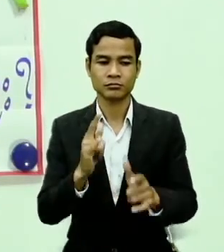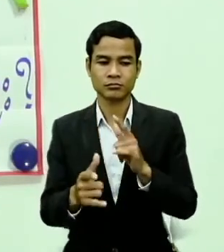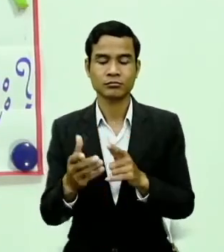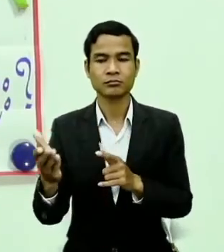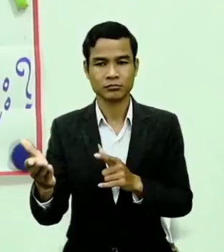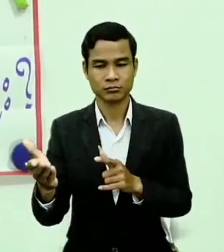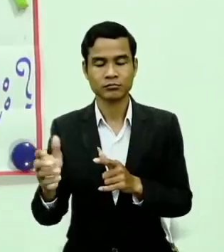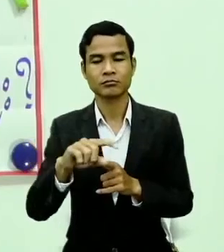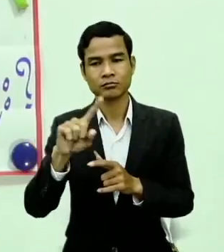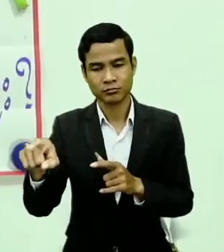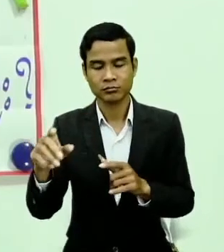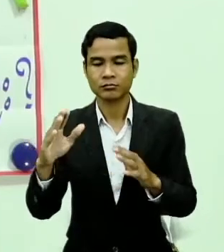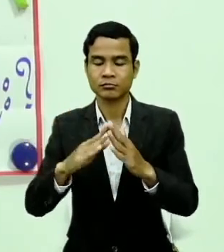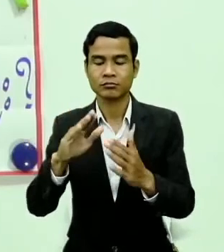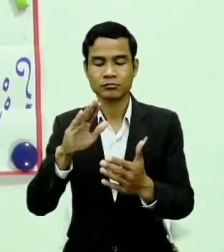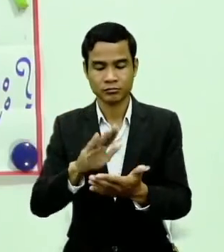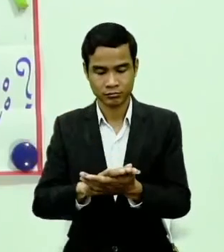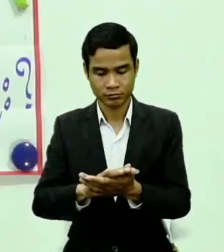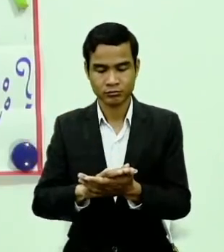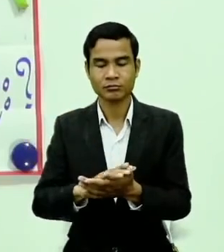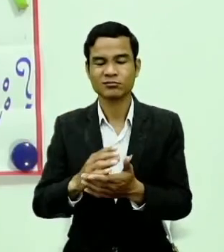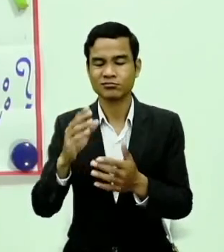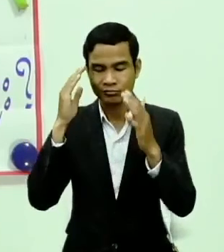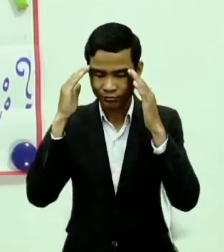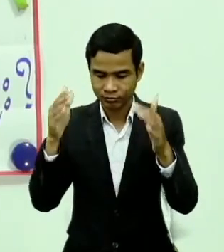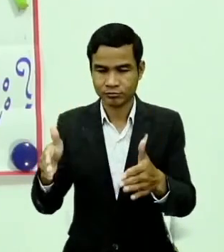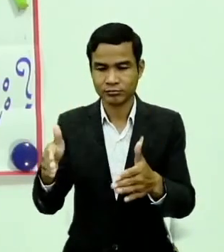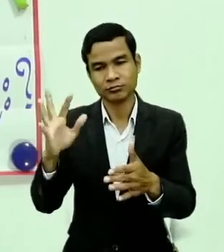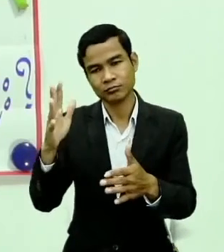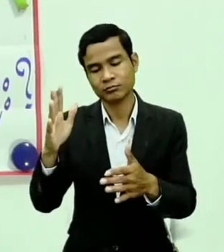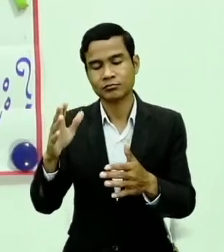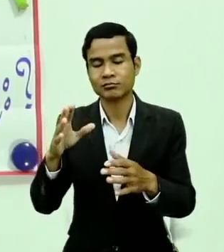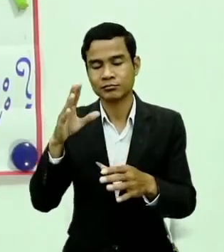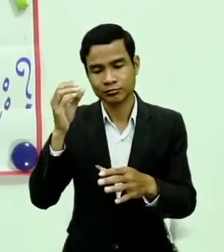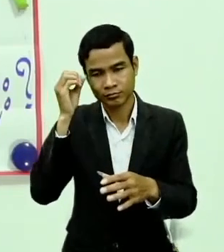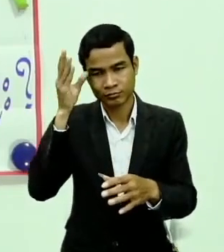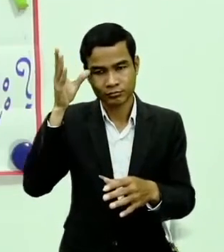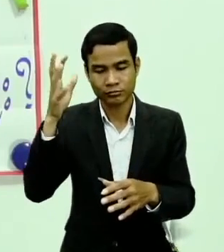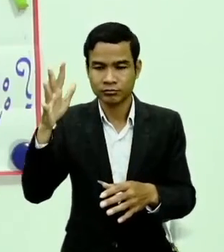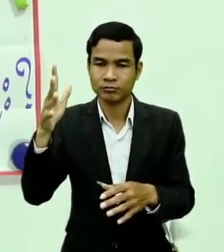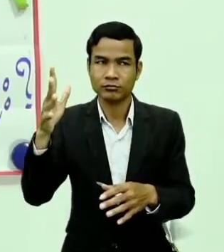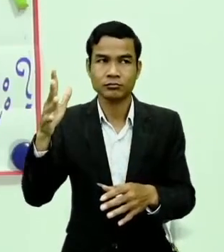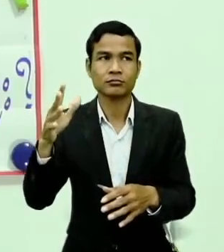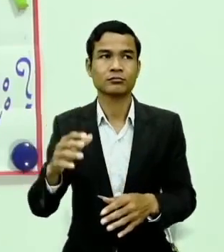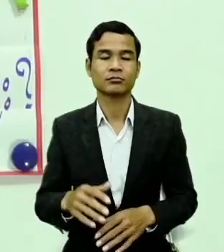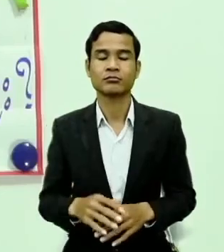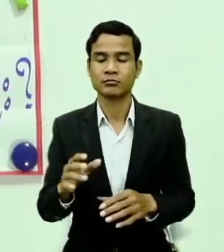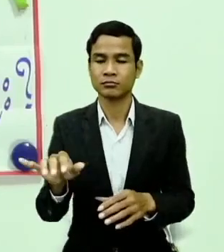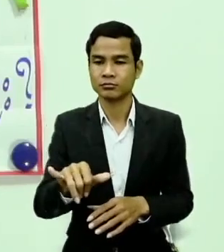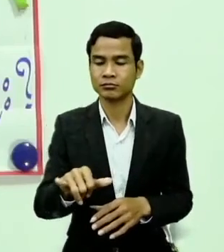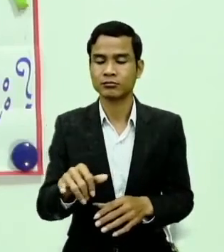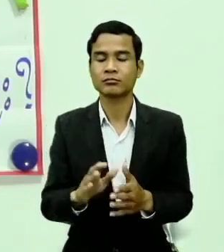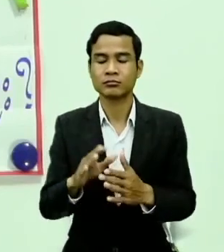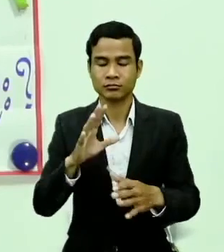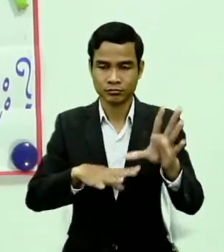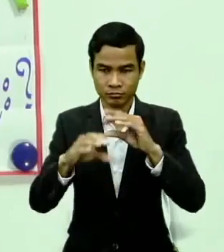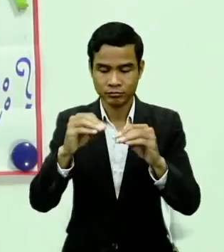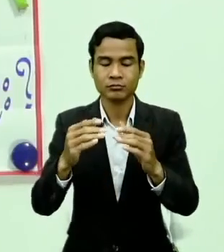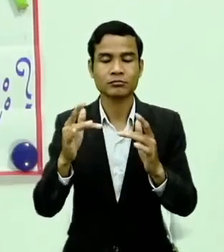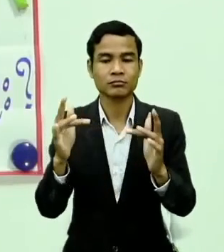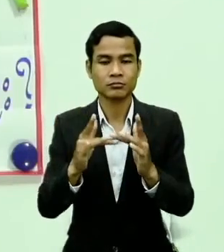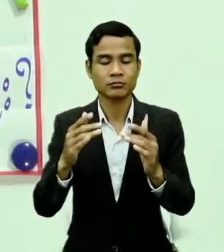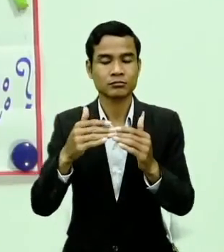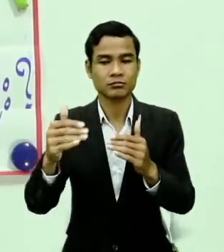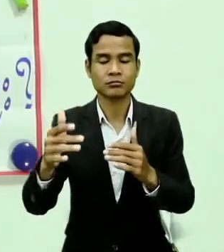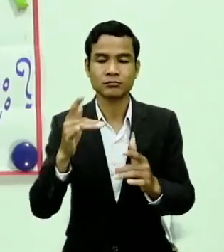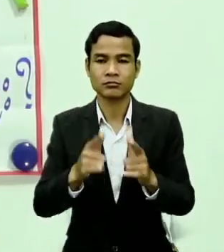tư sẽ là hai con ọt vô chật tục đặc nông ca sắc xa tê. Có con ọt chết đôi khăn nê đại. Từ khi này đã nơi khăn ông ca sạc xa phì chồng ngái.